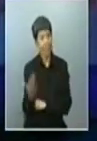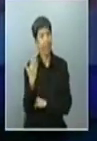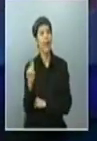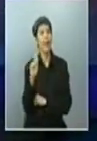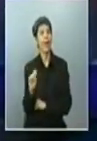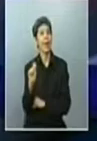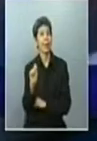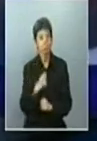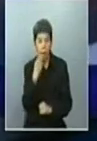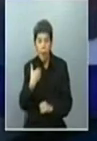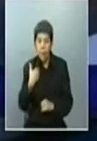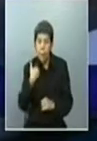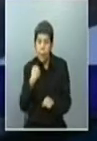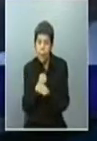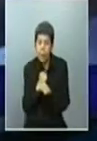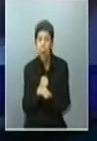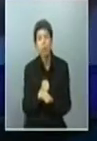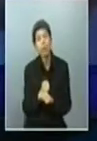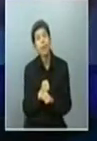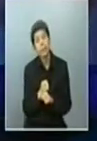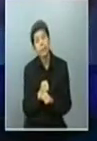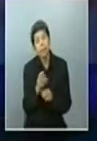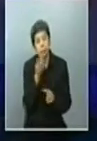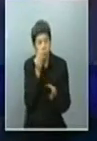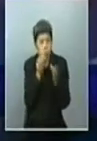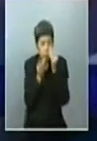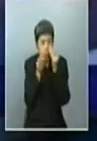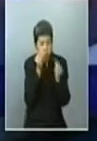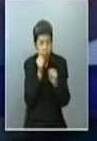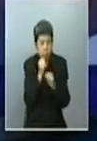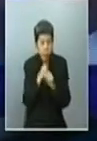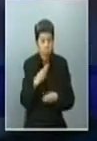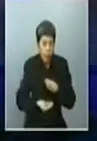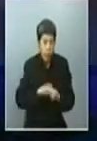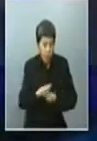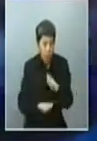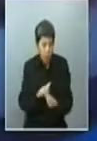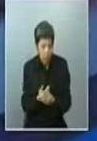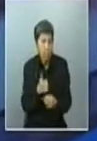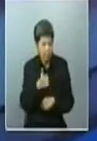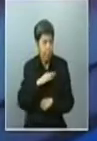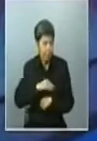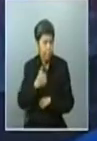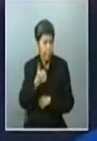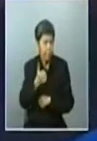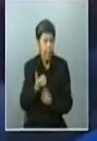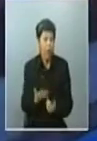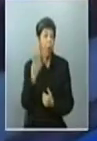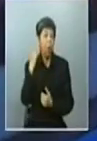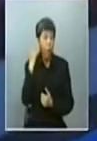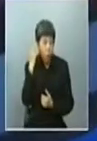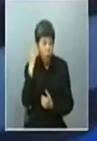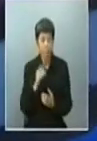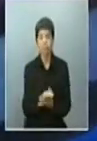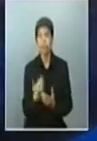เอเชียนะคะจะเห็นได้ว่าเริ่มซึมซับข่าวค่อยๆย่อยนะคะแล้วก็บรรยากาศการซื้อขายเริ่มปรับตัวดีขึ้นค่ะหลังจากที่เมื่อวานนี้นะ